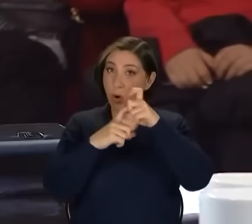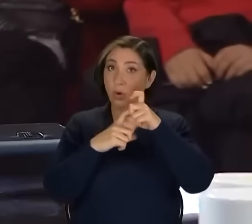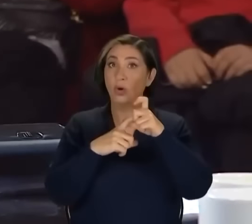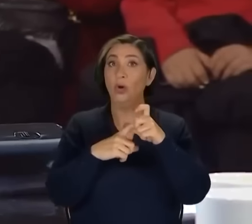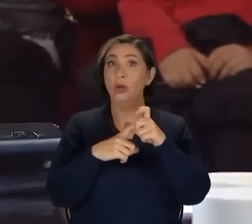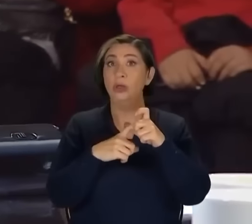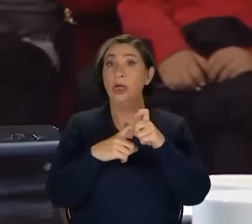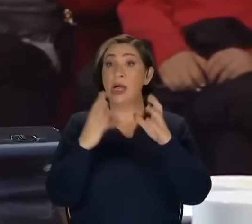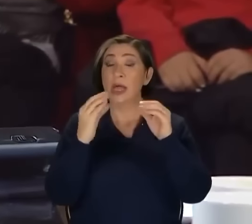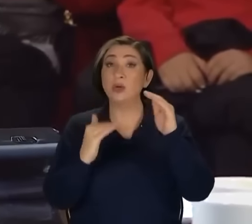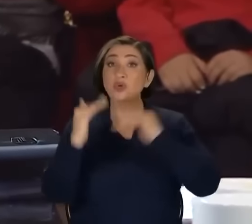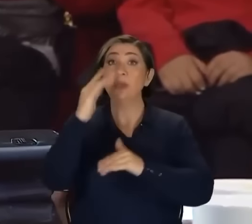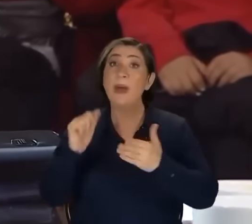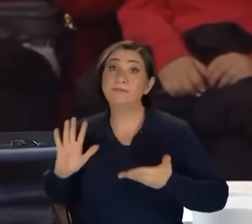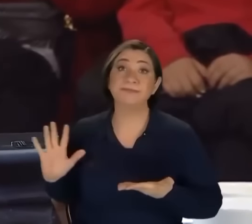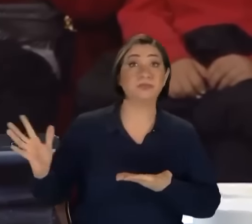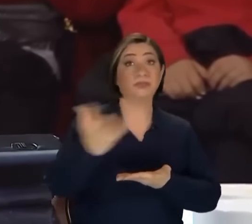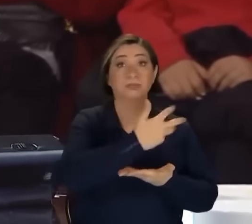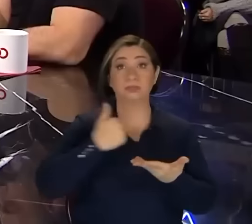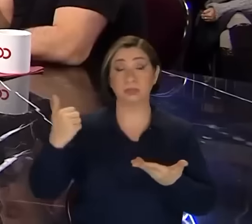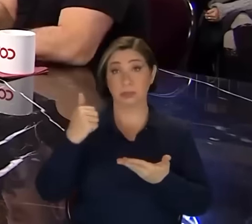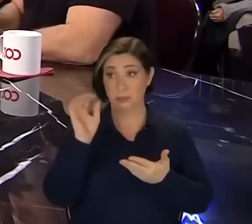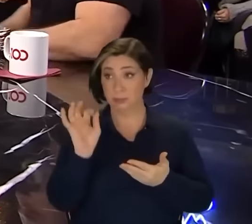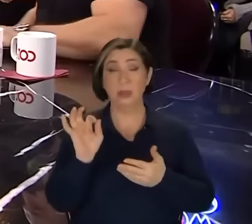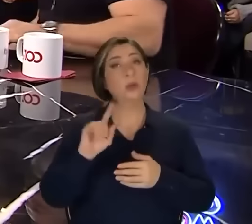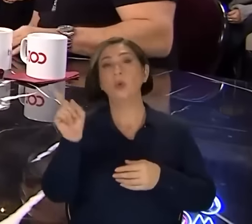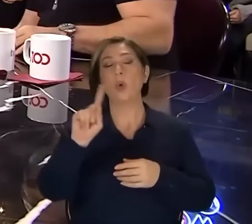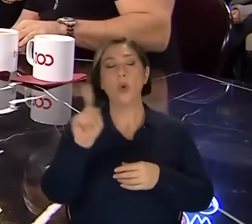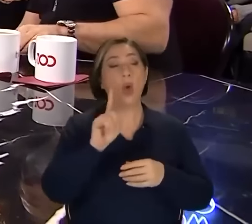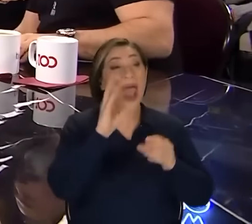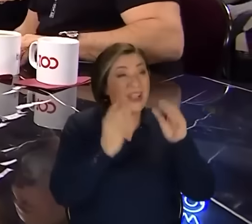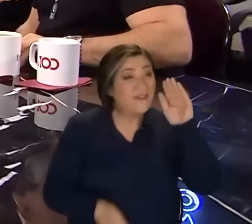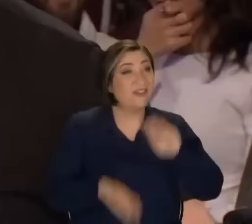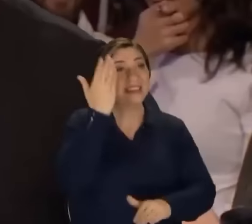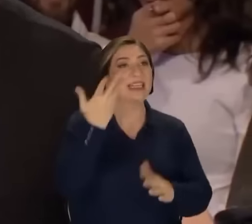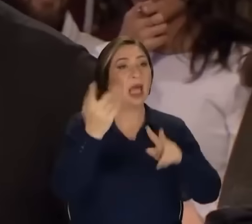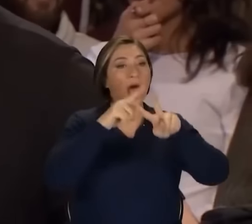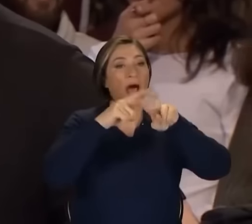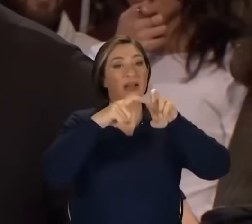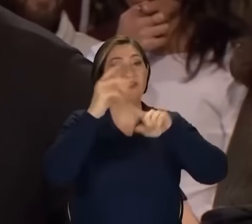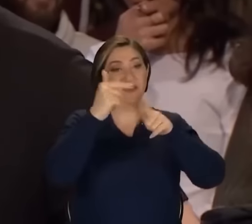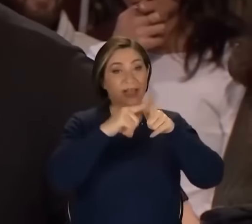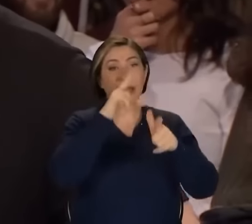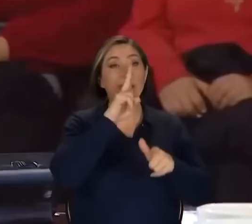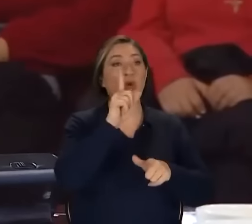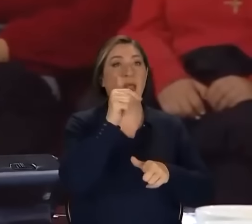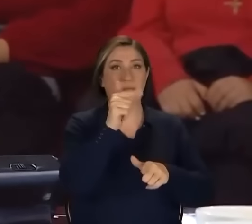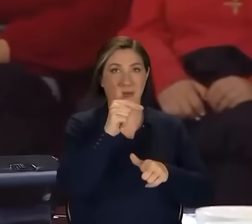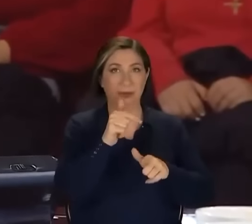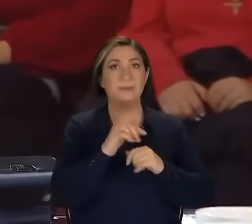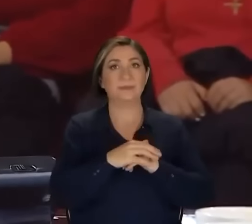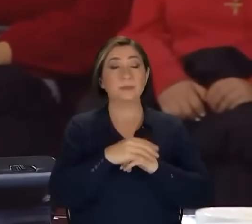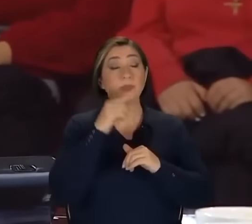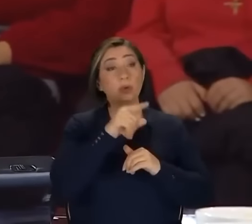Arok en yüksek hasılatlı biri hayatındaki yok İçlerinde en fazla iş yapan Arif ve 216 5 milyon